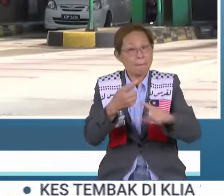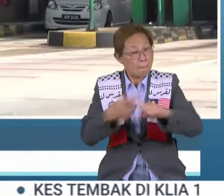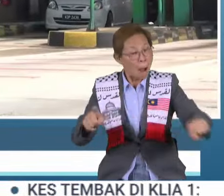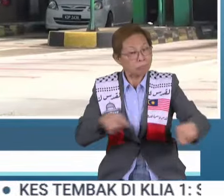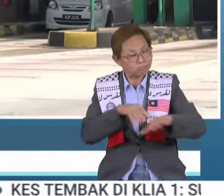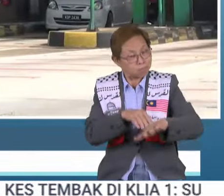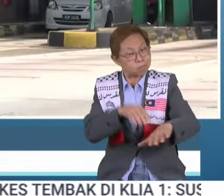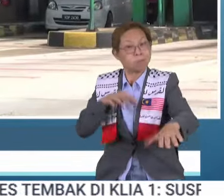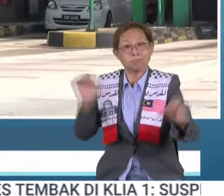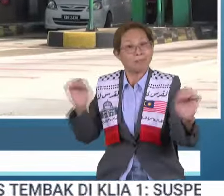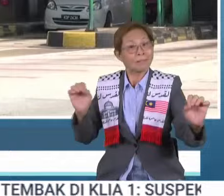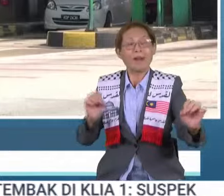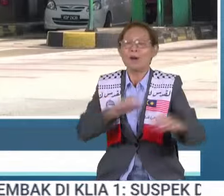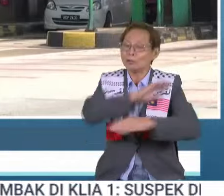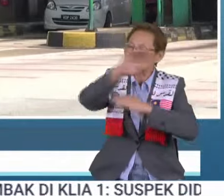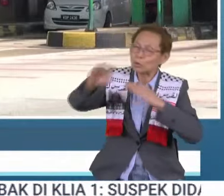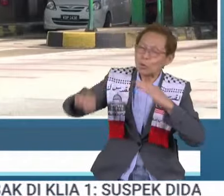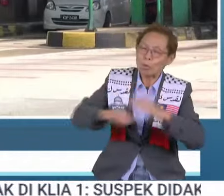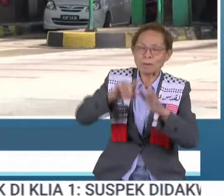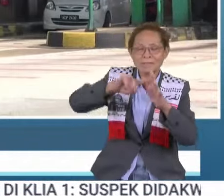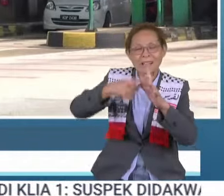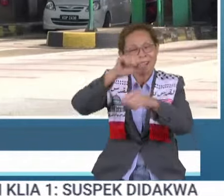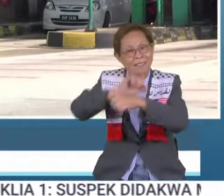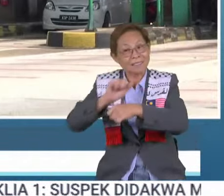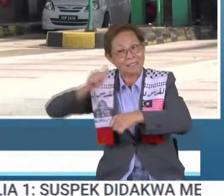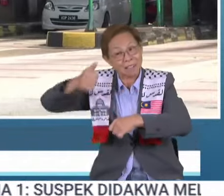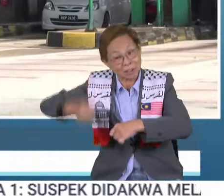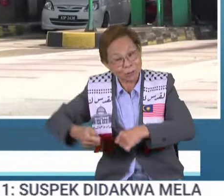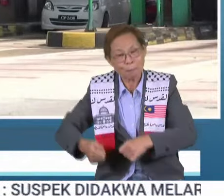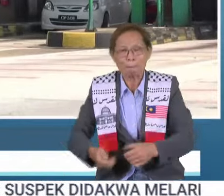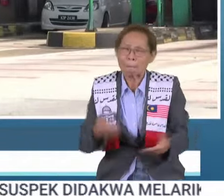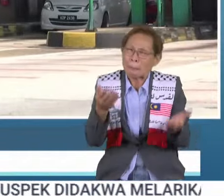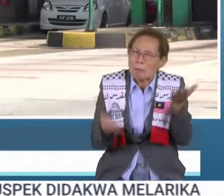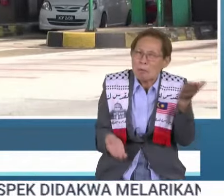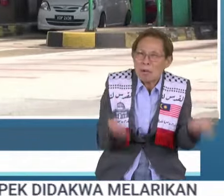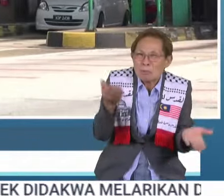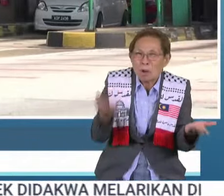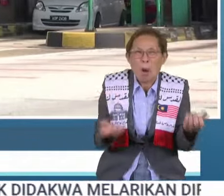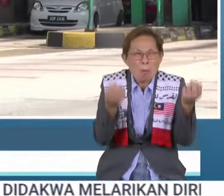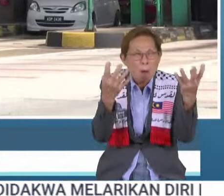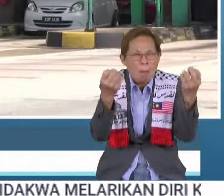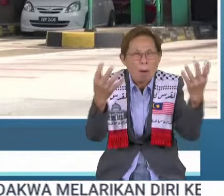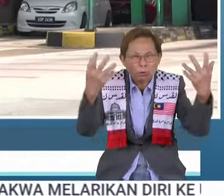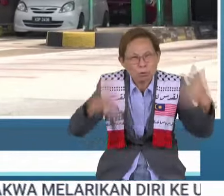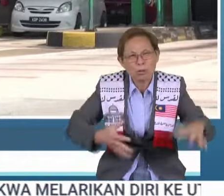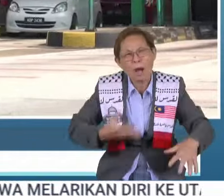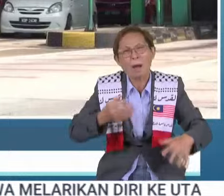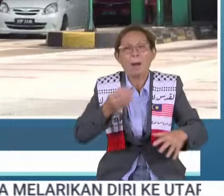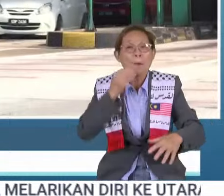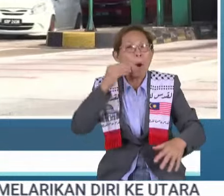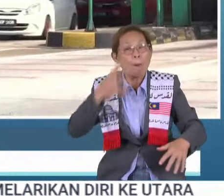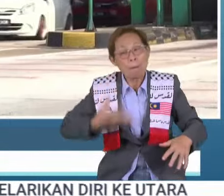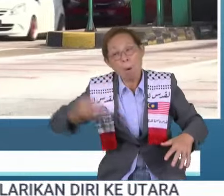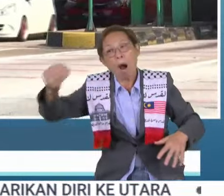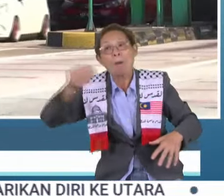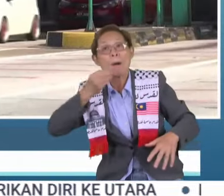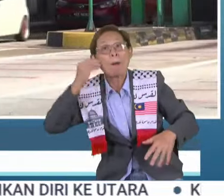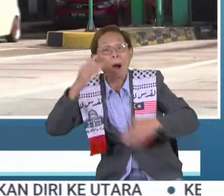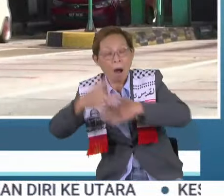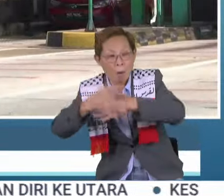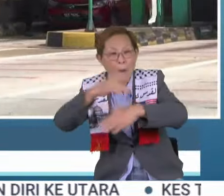walaupun rata-ratanya akan mula bekerja esok. Ia mungkin berikutan telah ramai yang membuat perjalanan pulang lebih